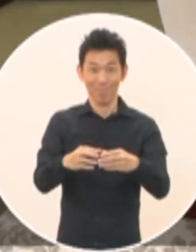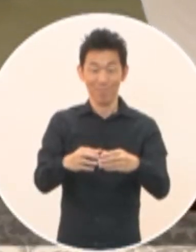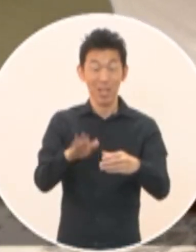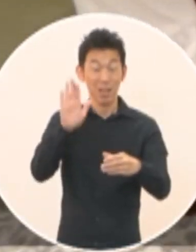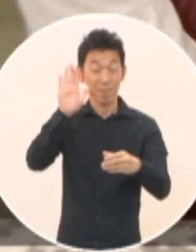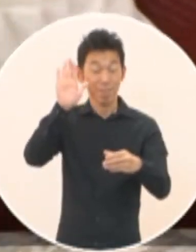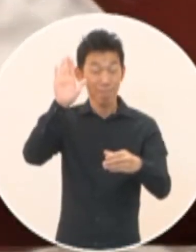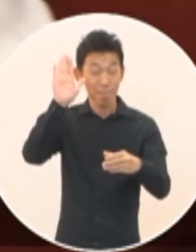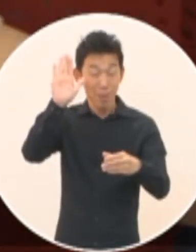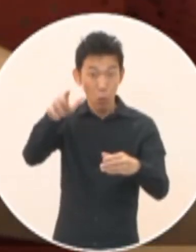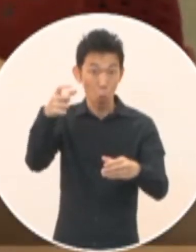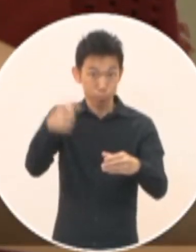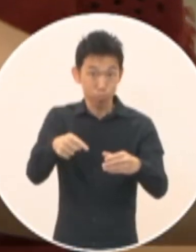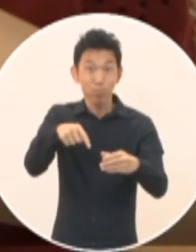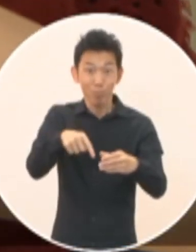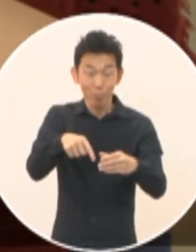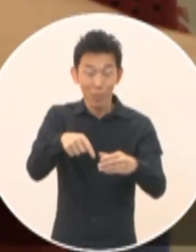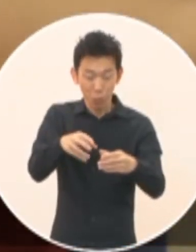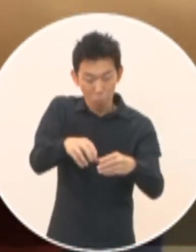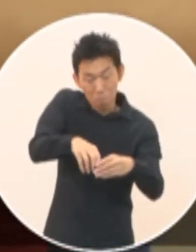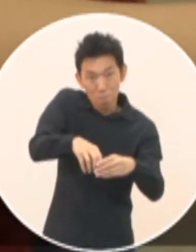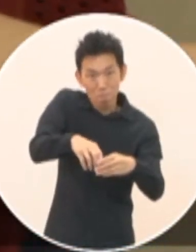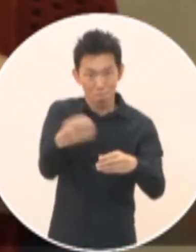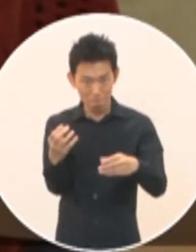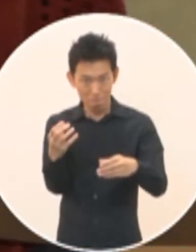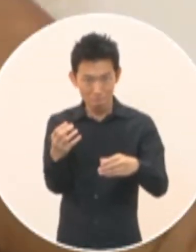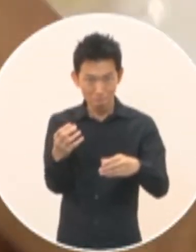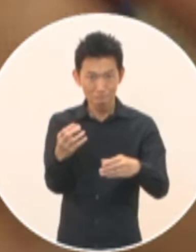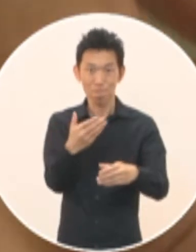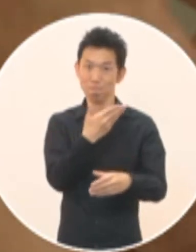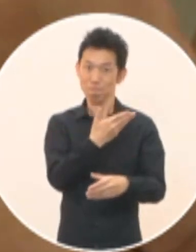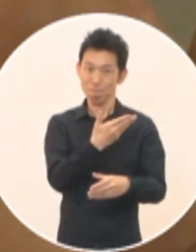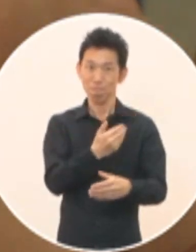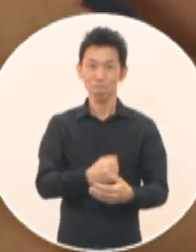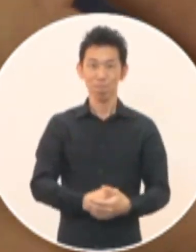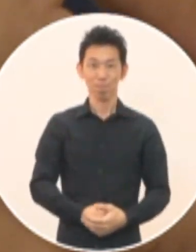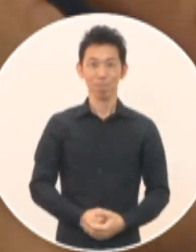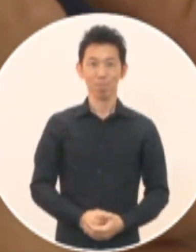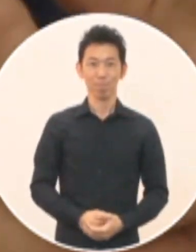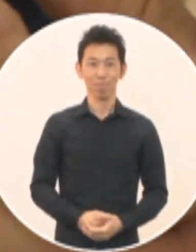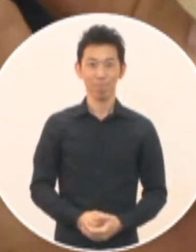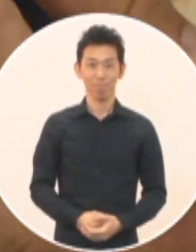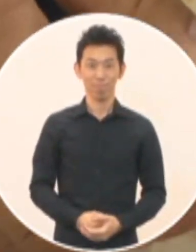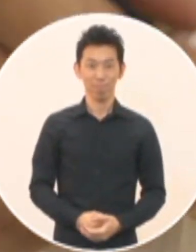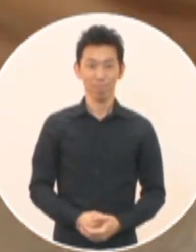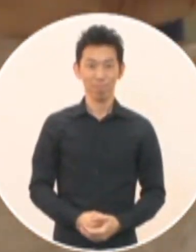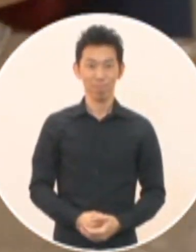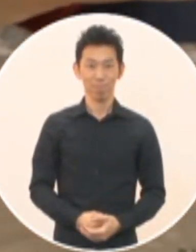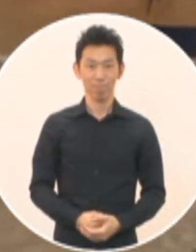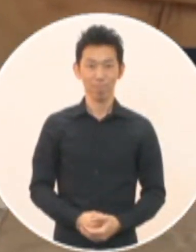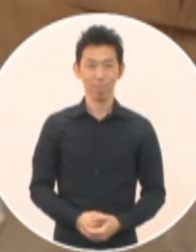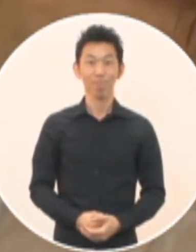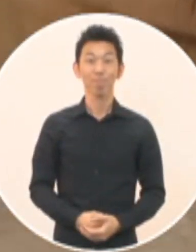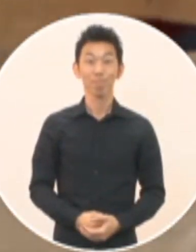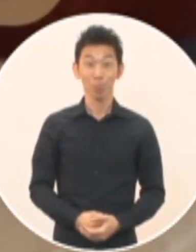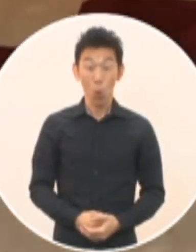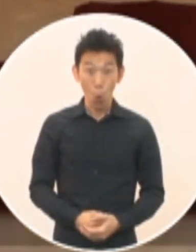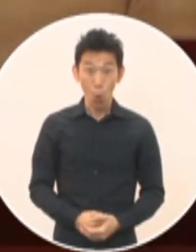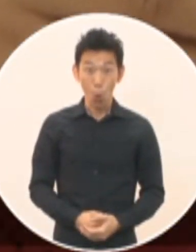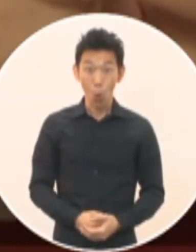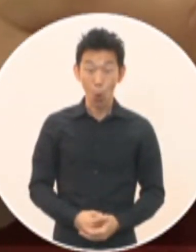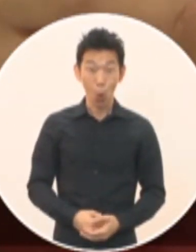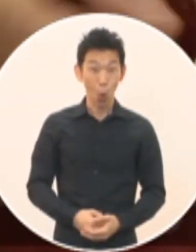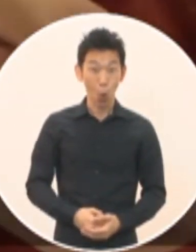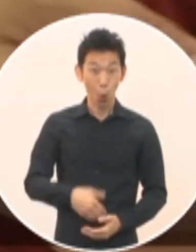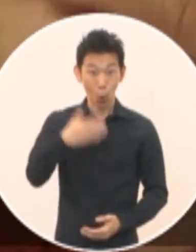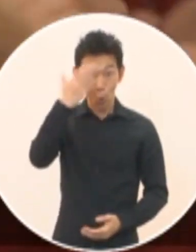固まったら型から取り出します。 キュッと出したいですか。 は おー、わーす